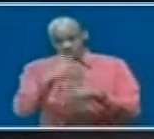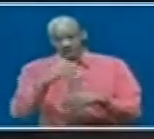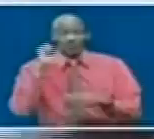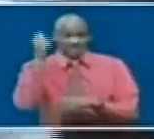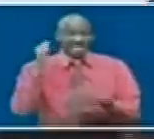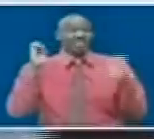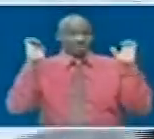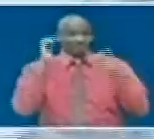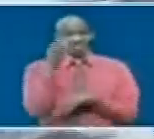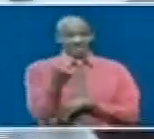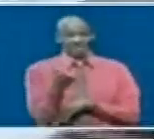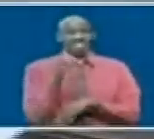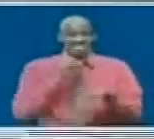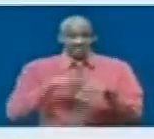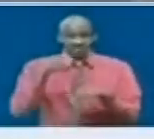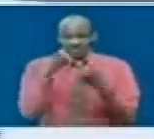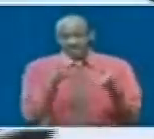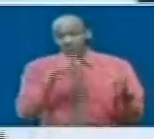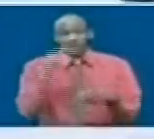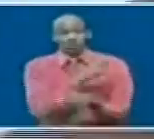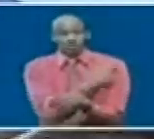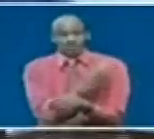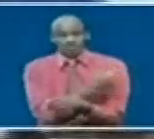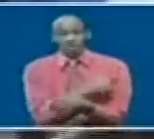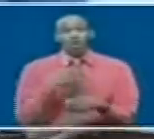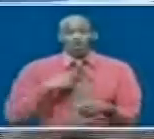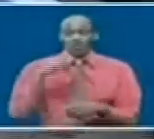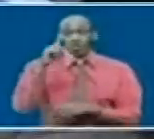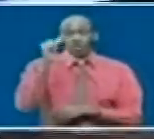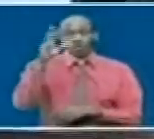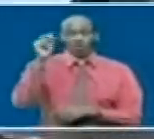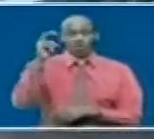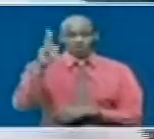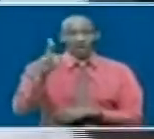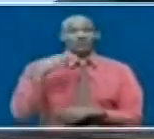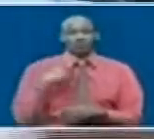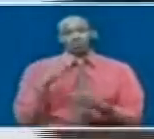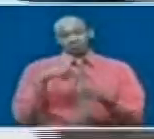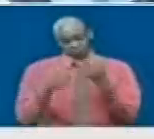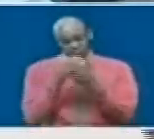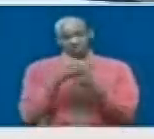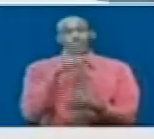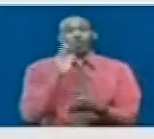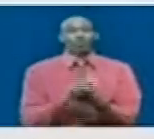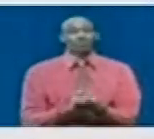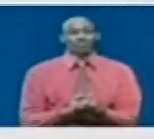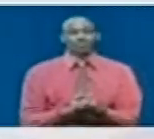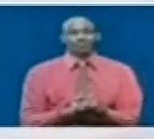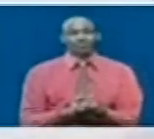Ethiopia. Baada ya kujeruhiwa alipelekwa katika hospitali ya wilaya ya Lodwar kwa matibabu.